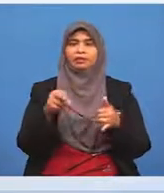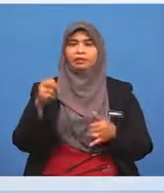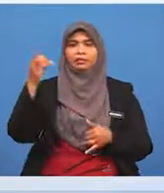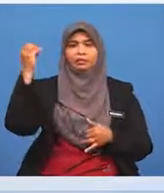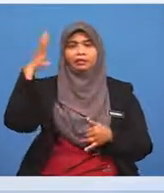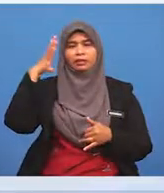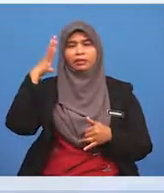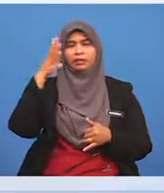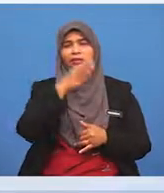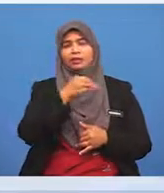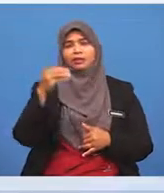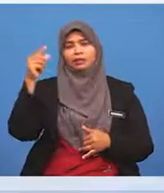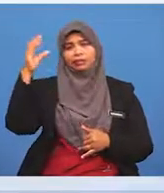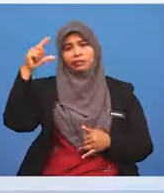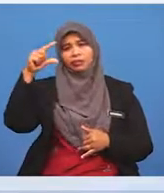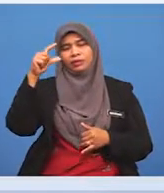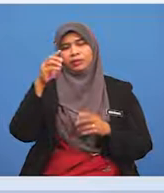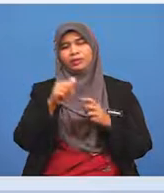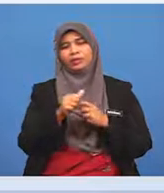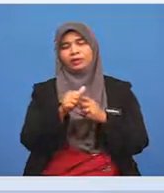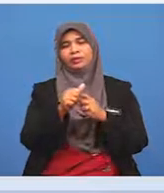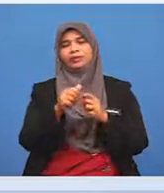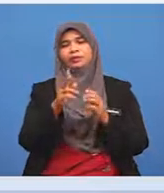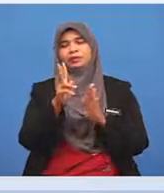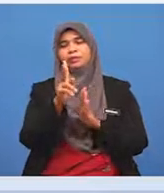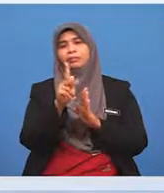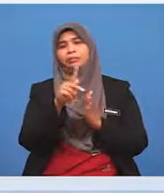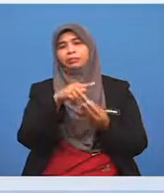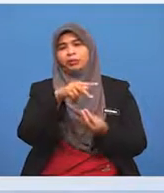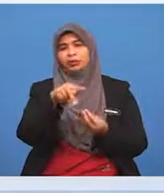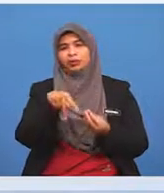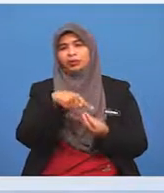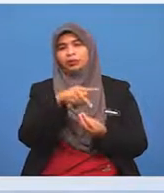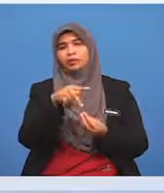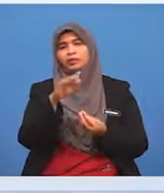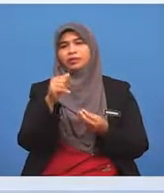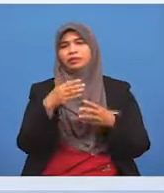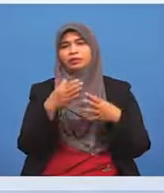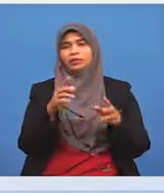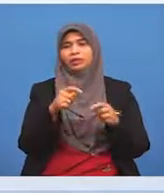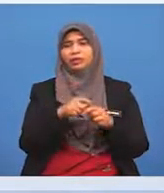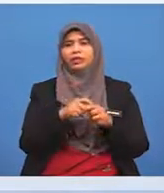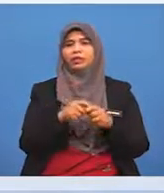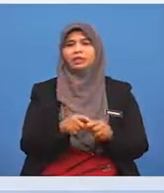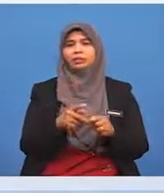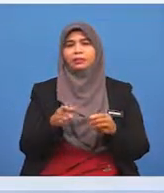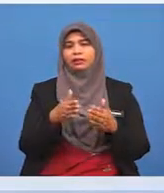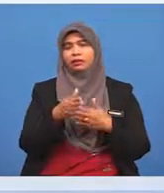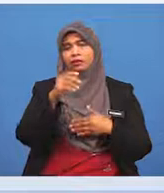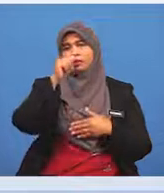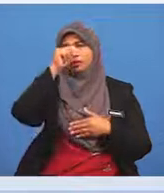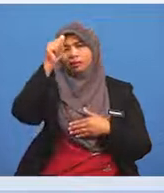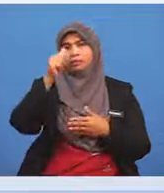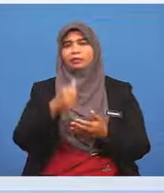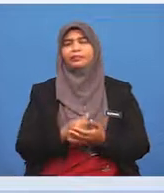oleh Allah Subhanahu Wa Taala yang menyebabkan berlakunya proses kejadian malam dan siang